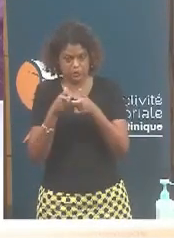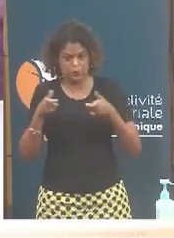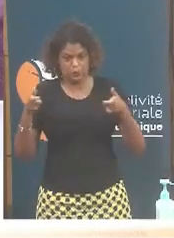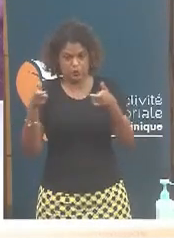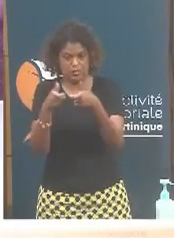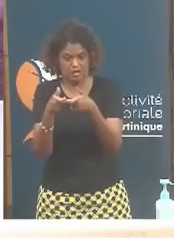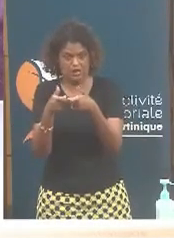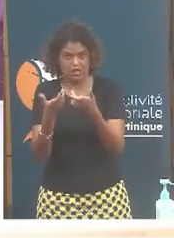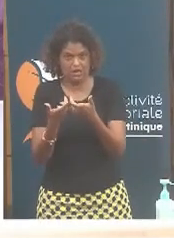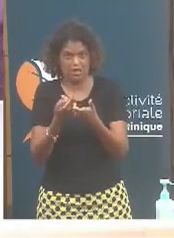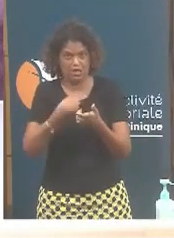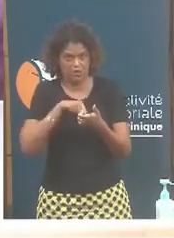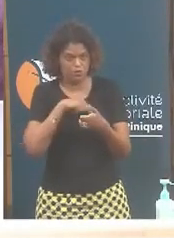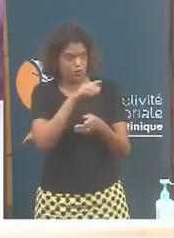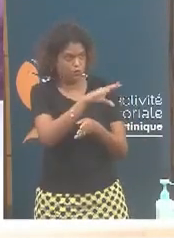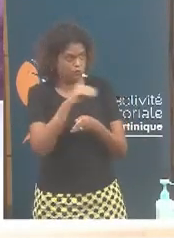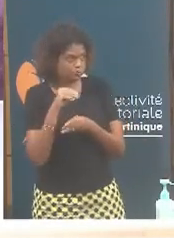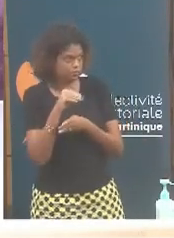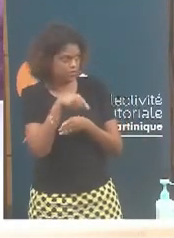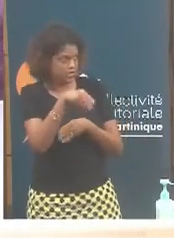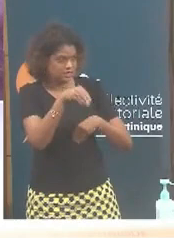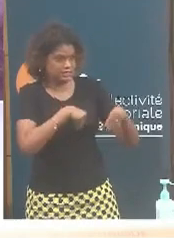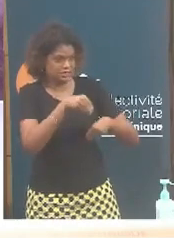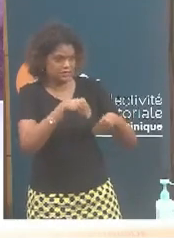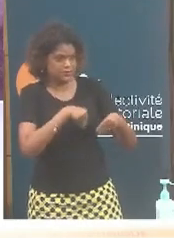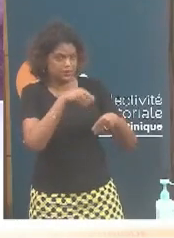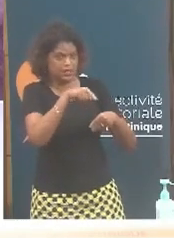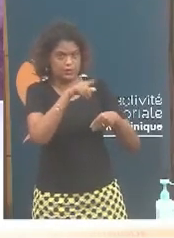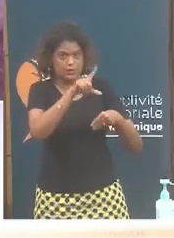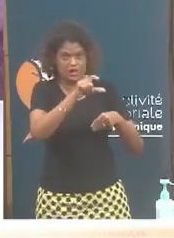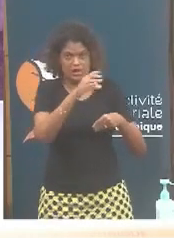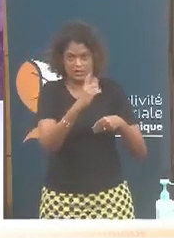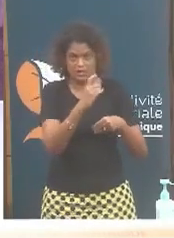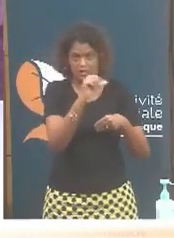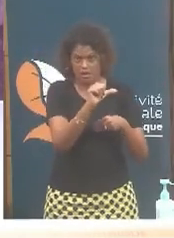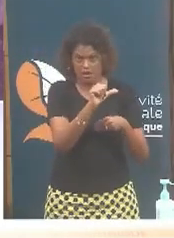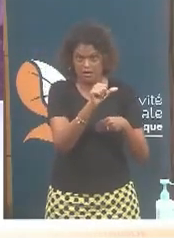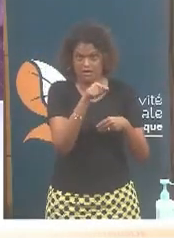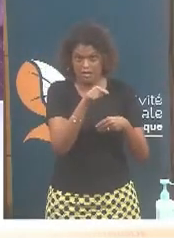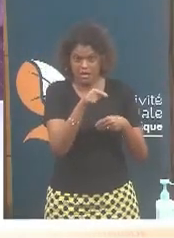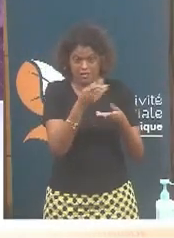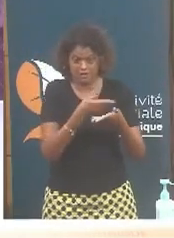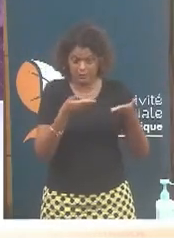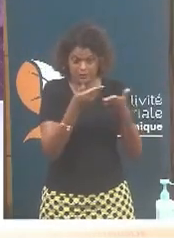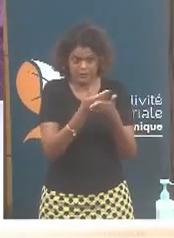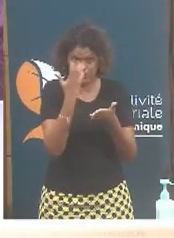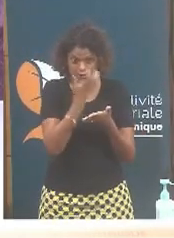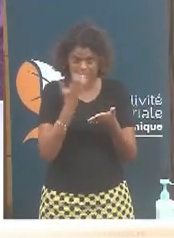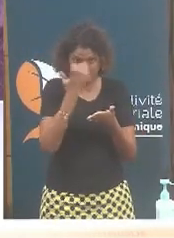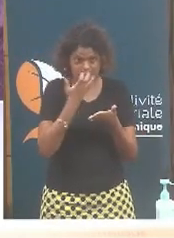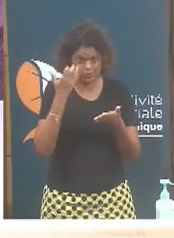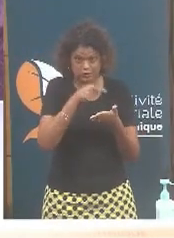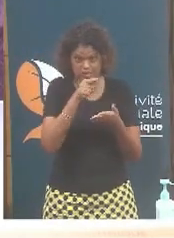la direction du LTA, qui nous a décrit une situation catastrophique.